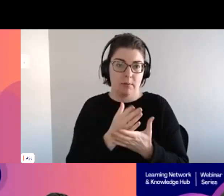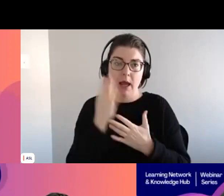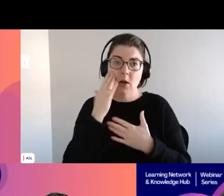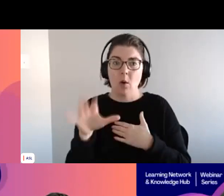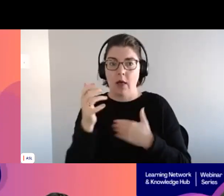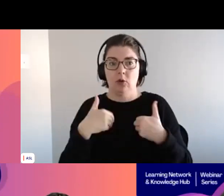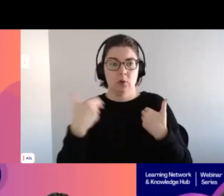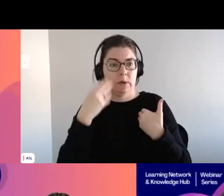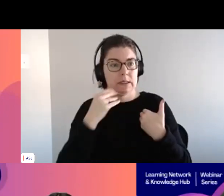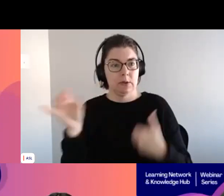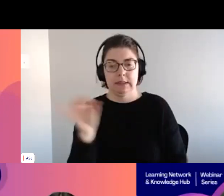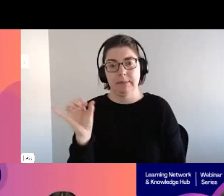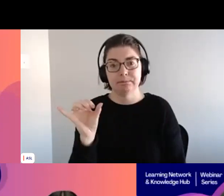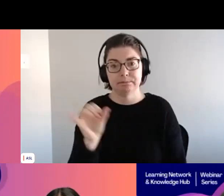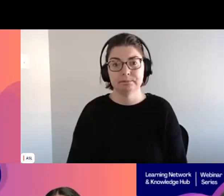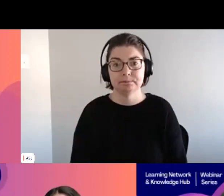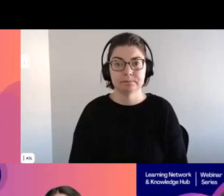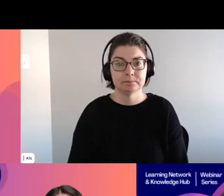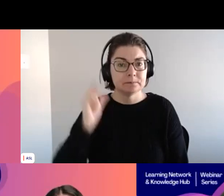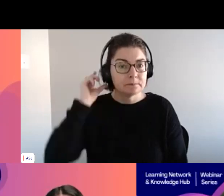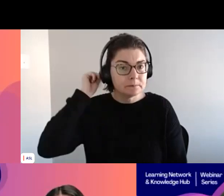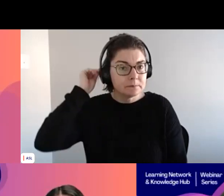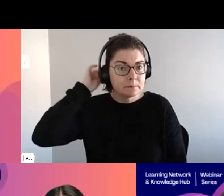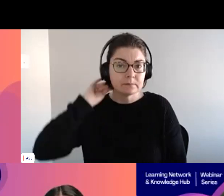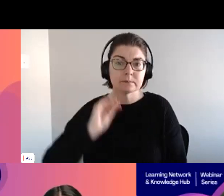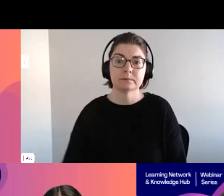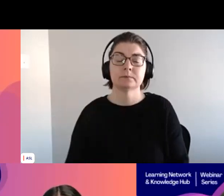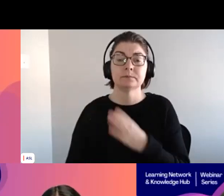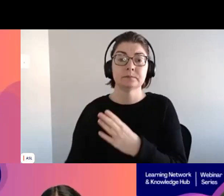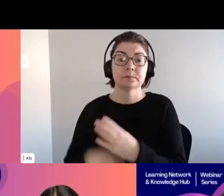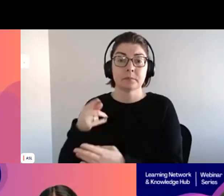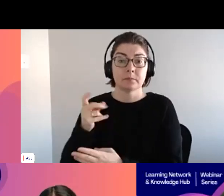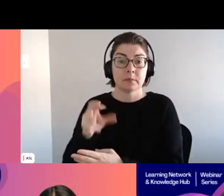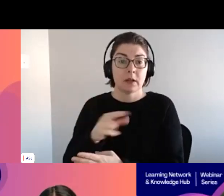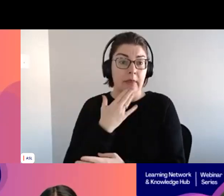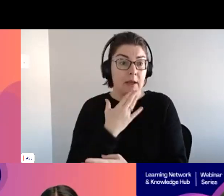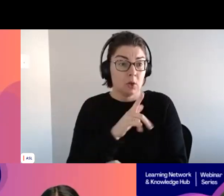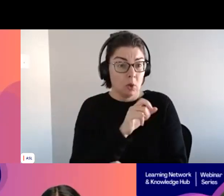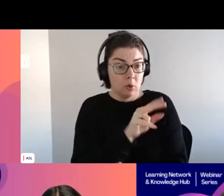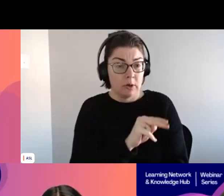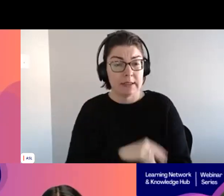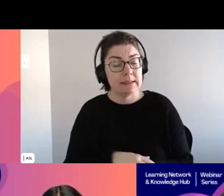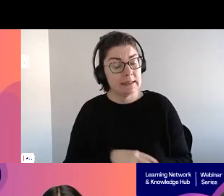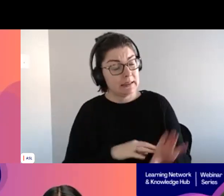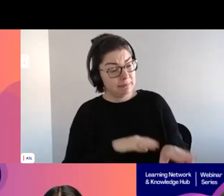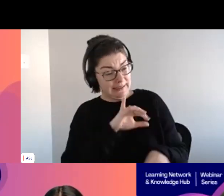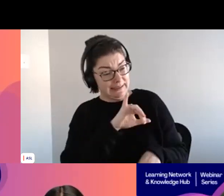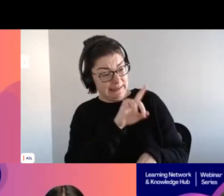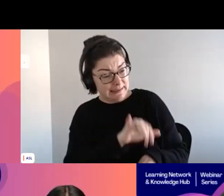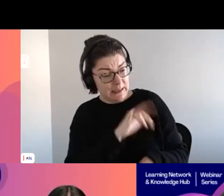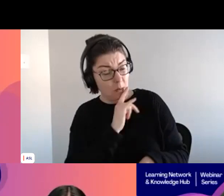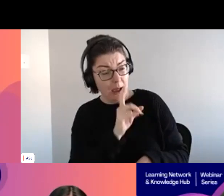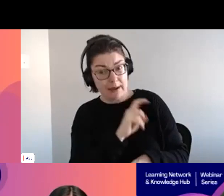n'ai jamais arrêté de chercher une réponse à mon problème merci Lauren dis-lui même